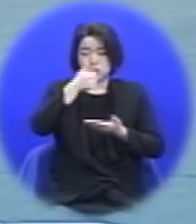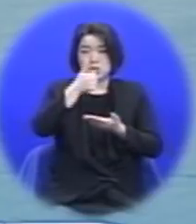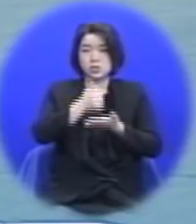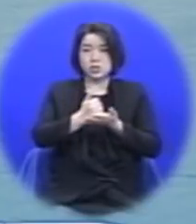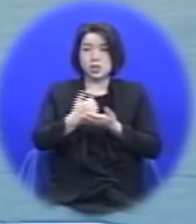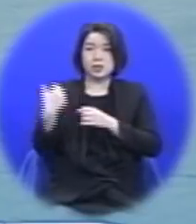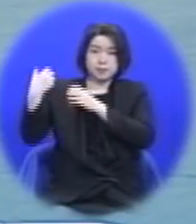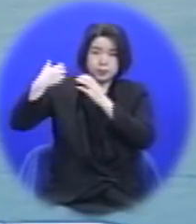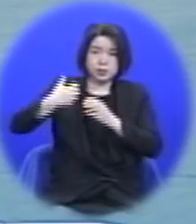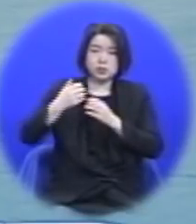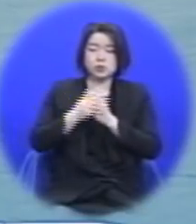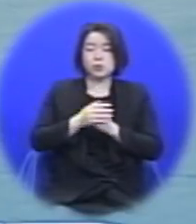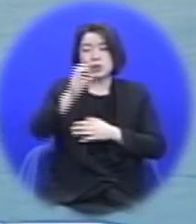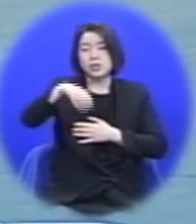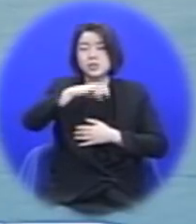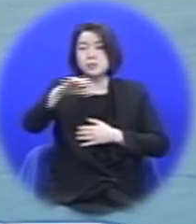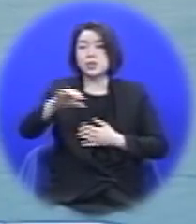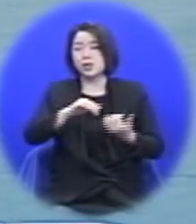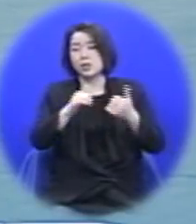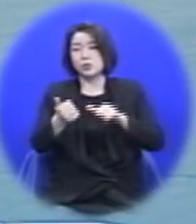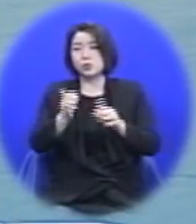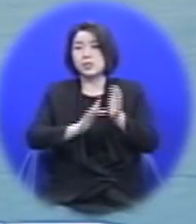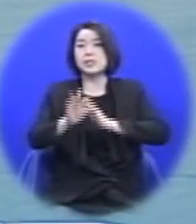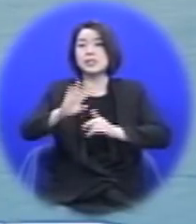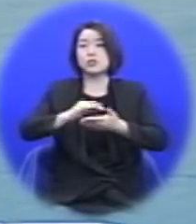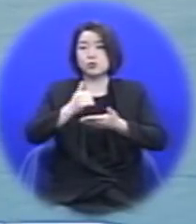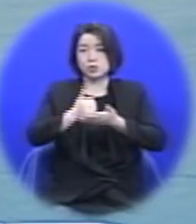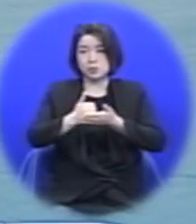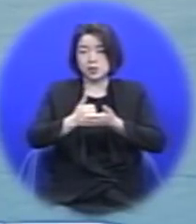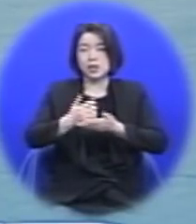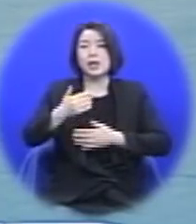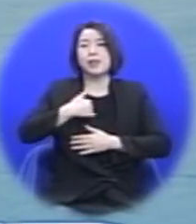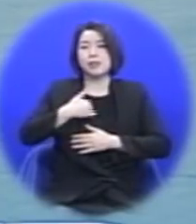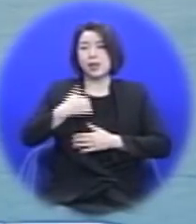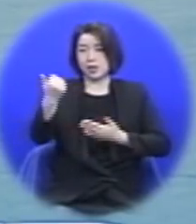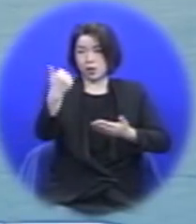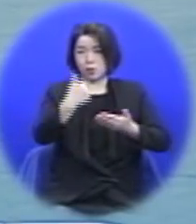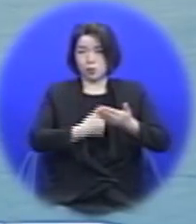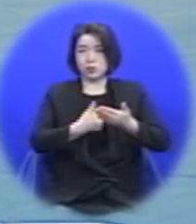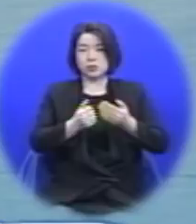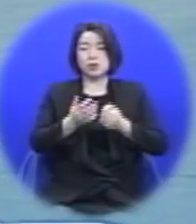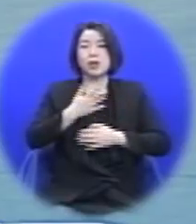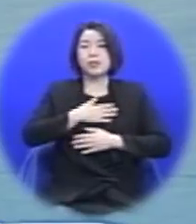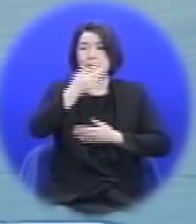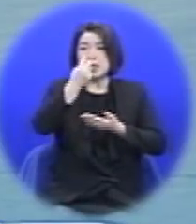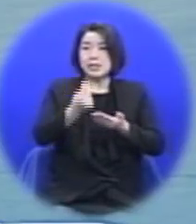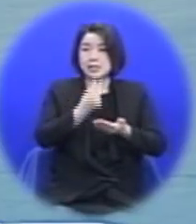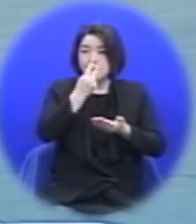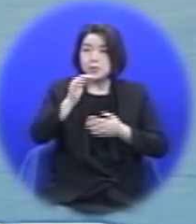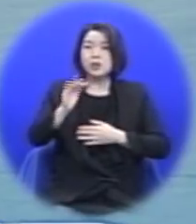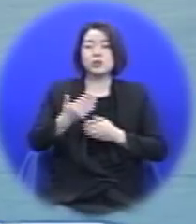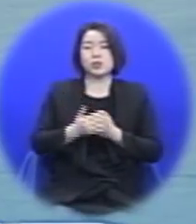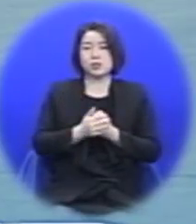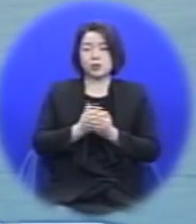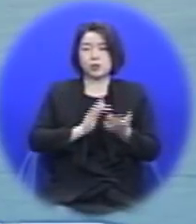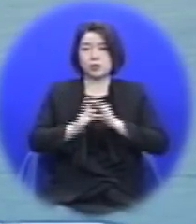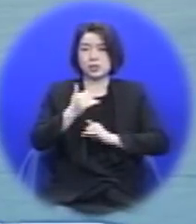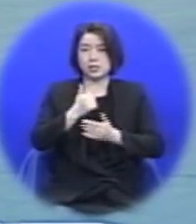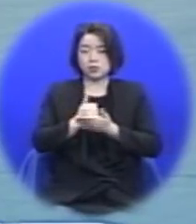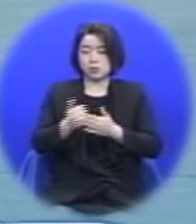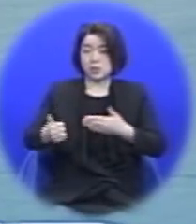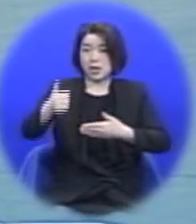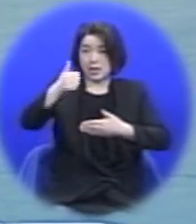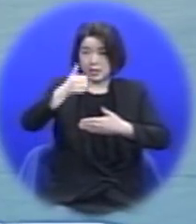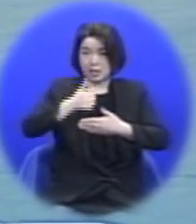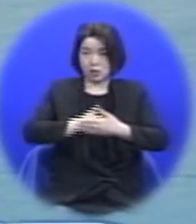십자가에 죽으신 예수님이 이제 내게 오셔서 내 생명이 되셨습니다. 예수님을 영접한 사람,